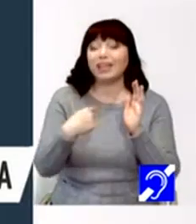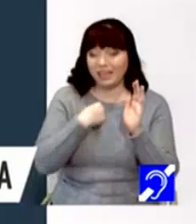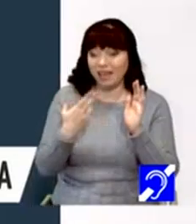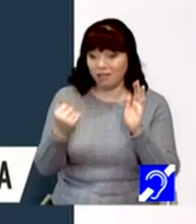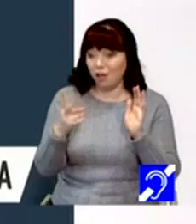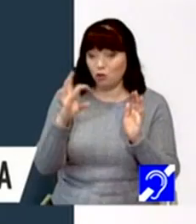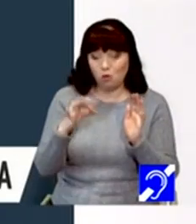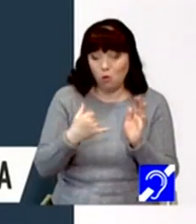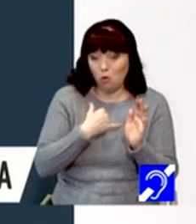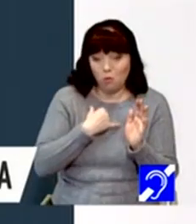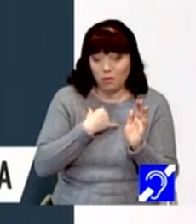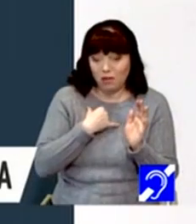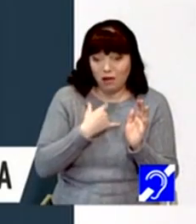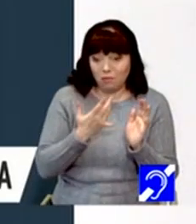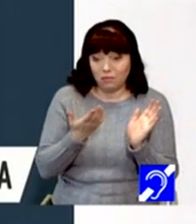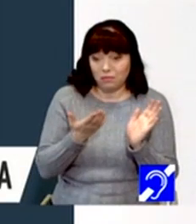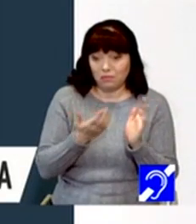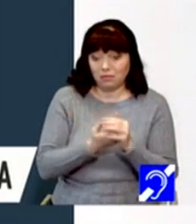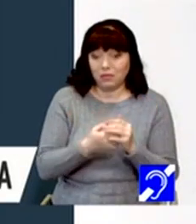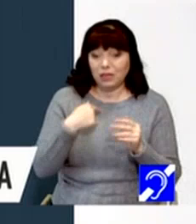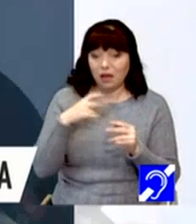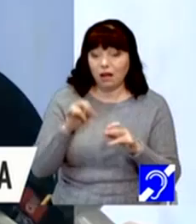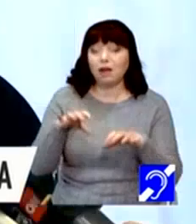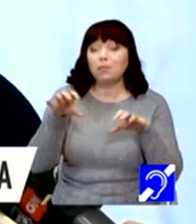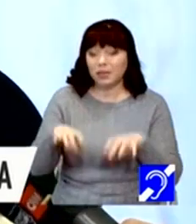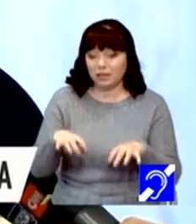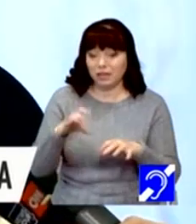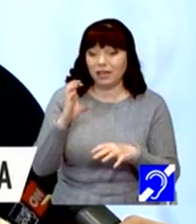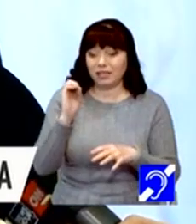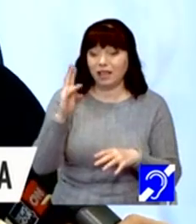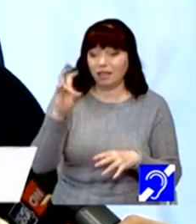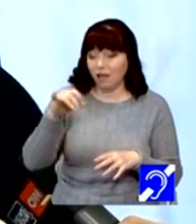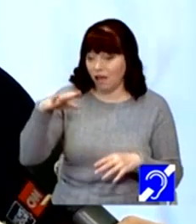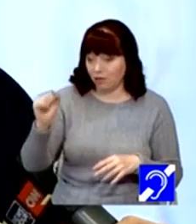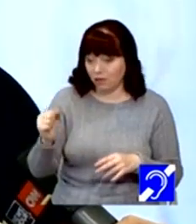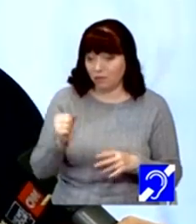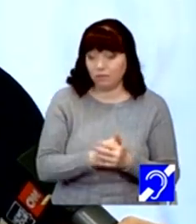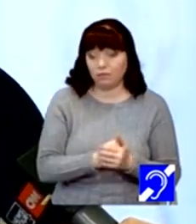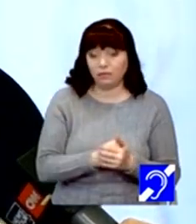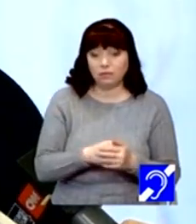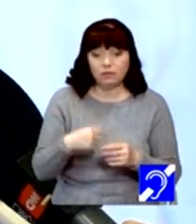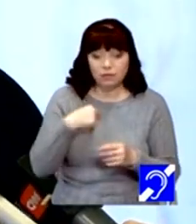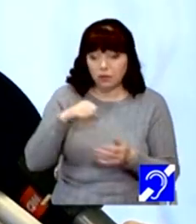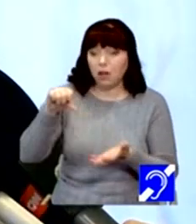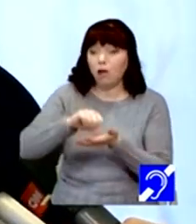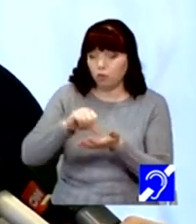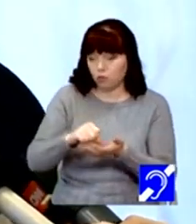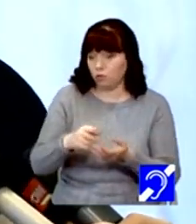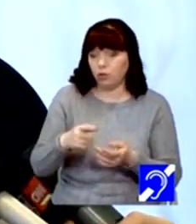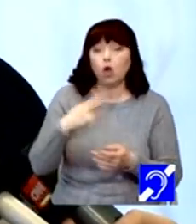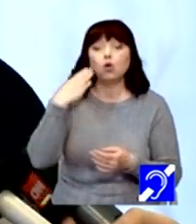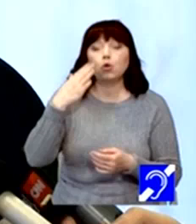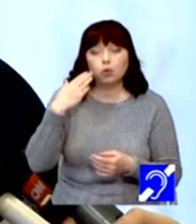o problemă că sunt nominalizat eu chiar și președinte al Senatului declarația fost una foarte clar